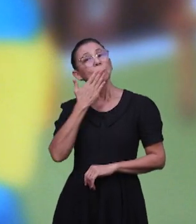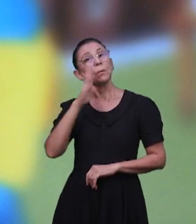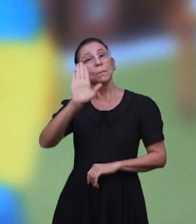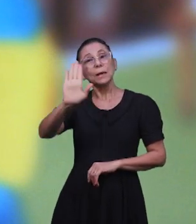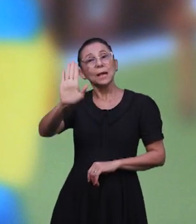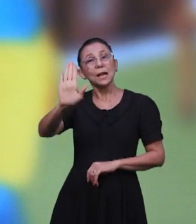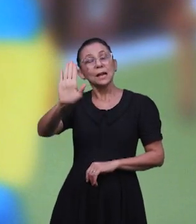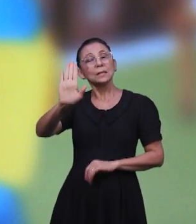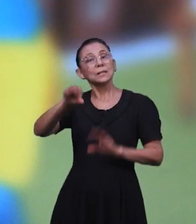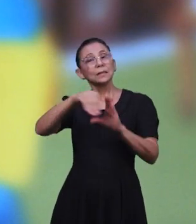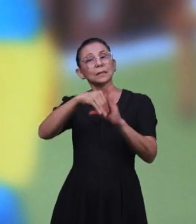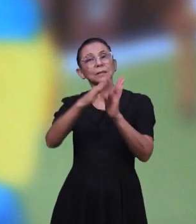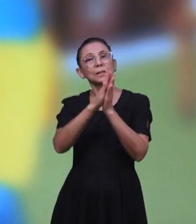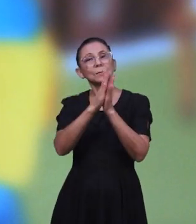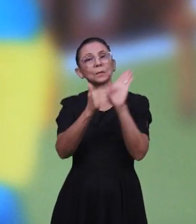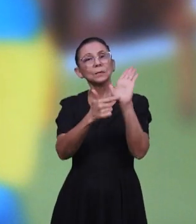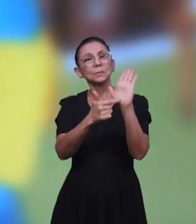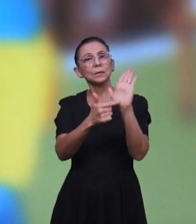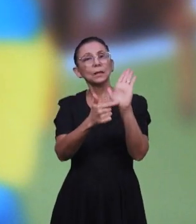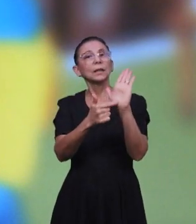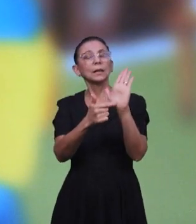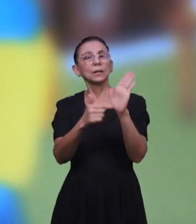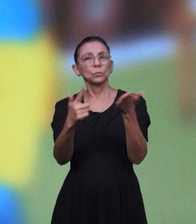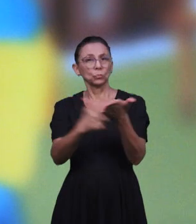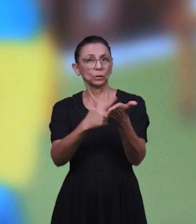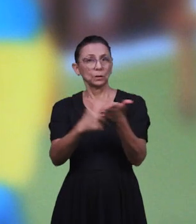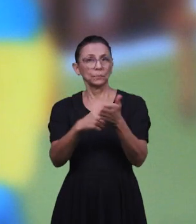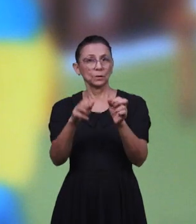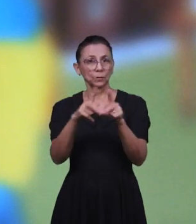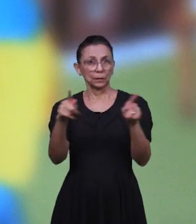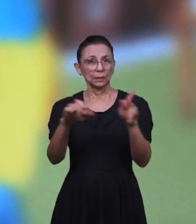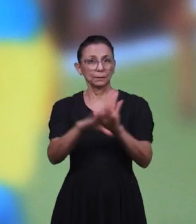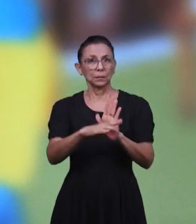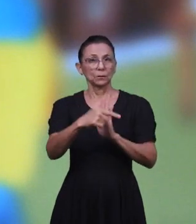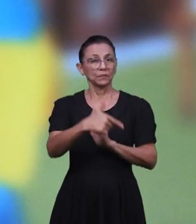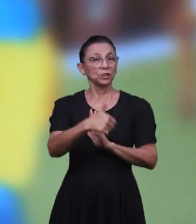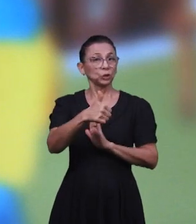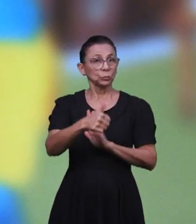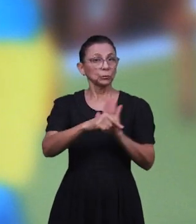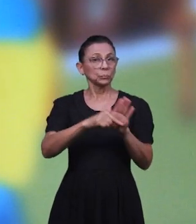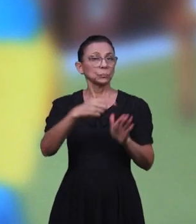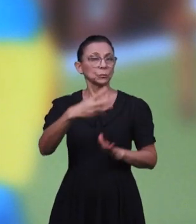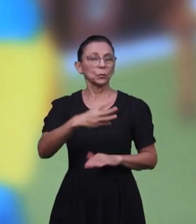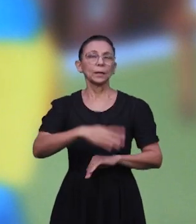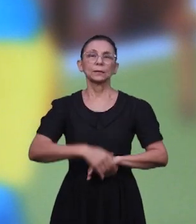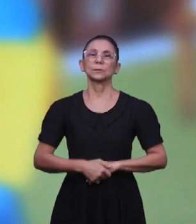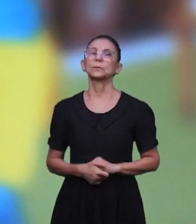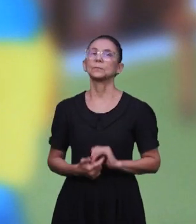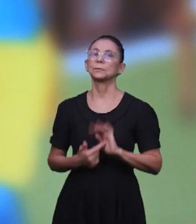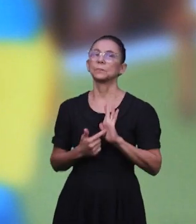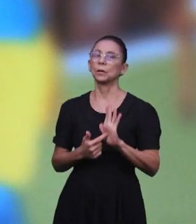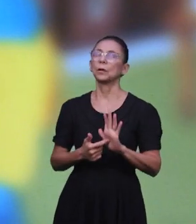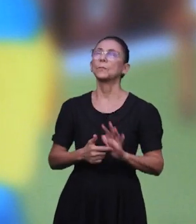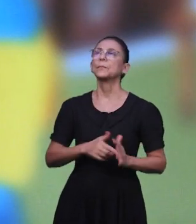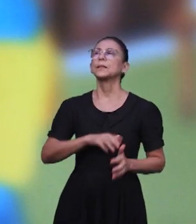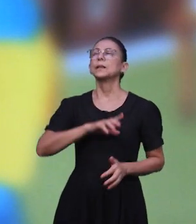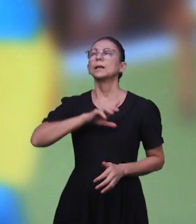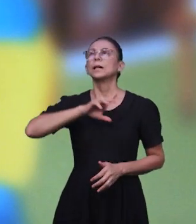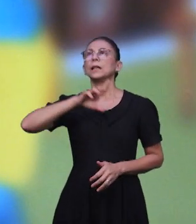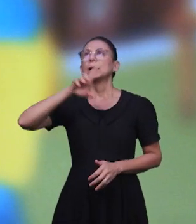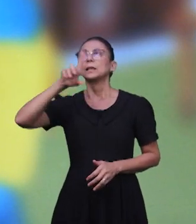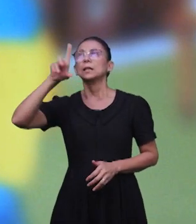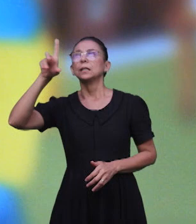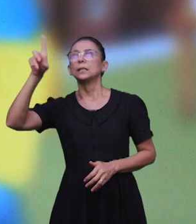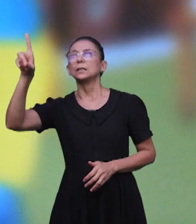promessa registrada na sua palavra. Lá em Apocalipse 21, 4, ele disse assim, e Deus limpará